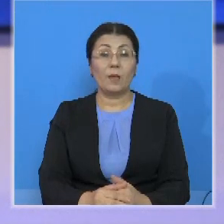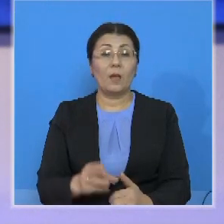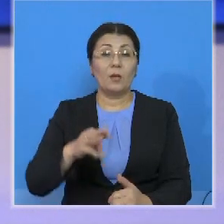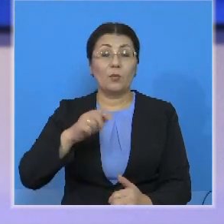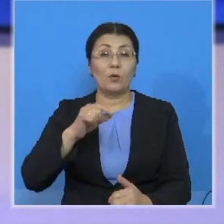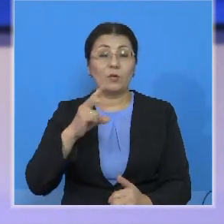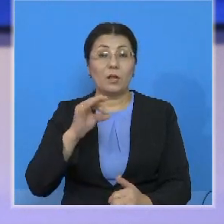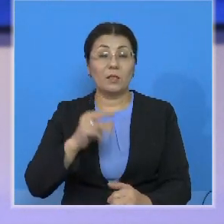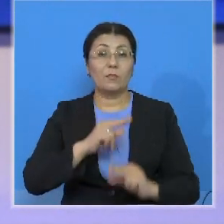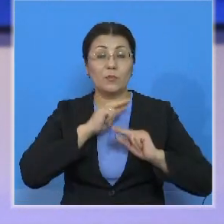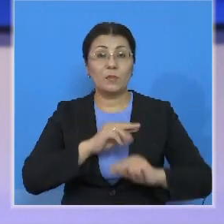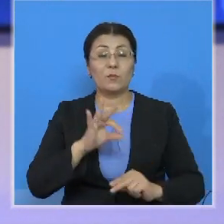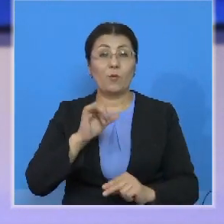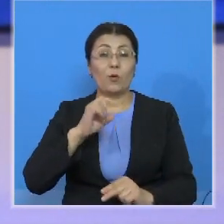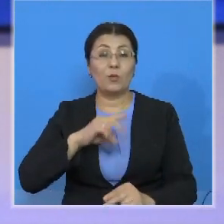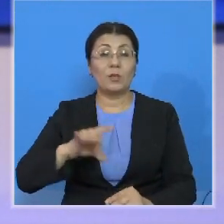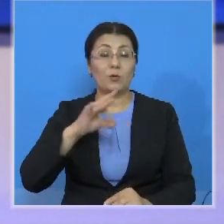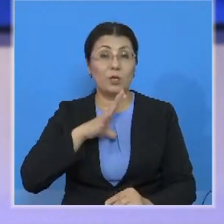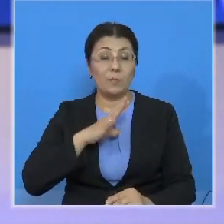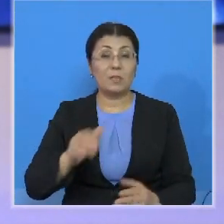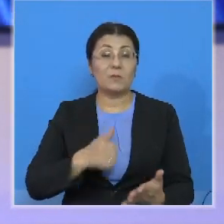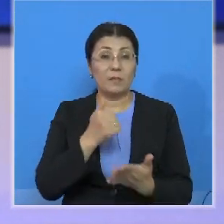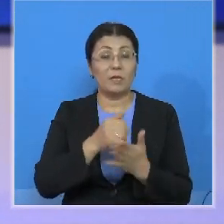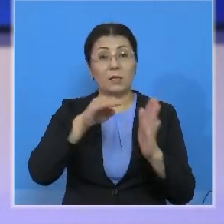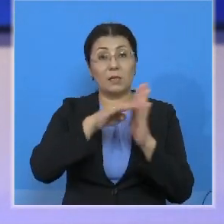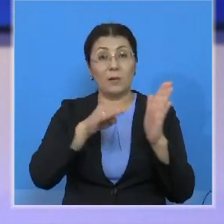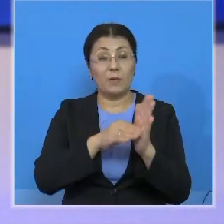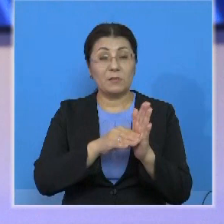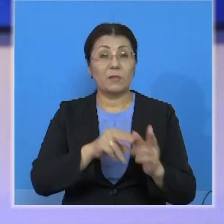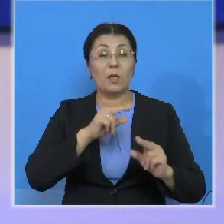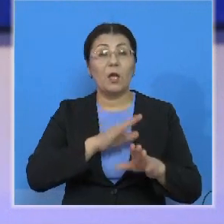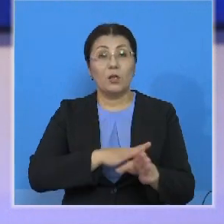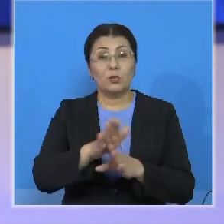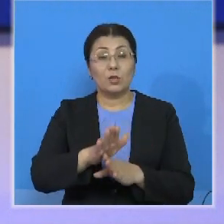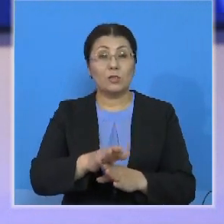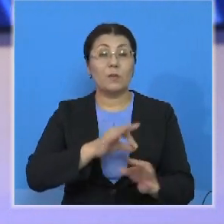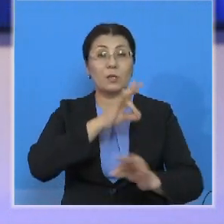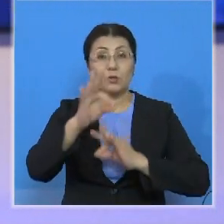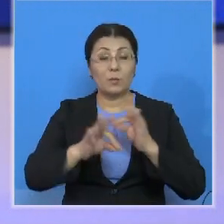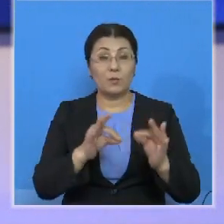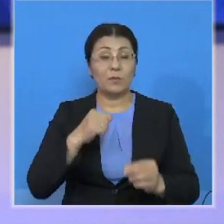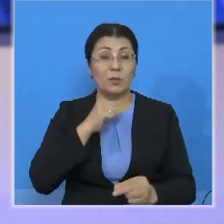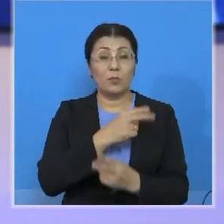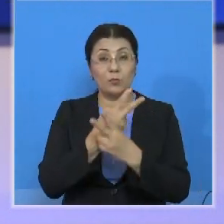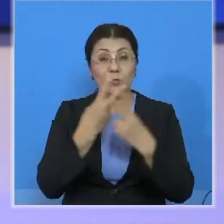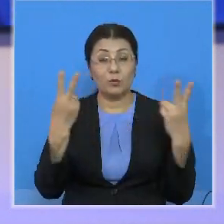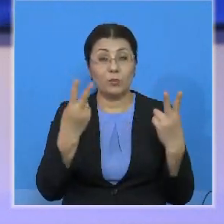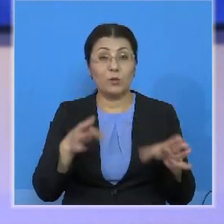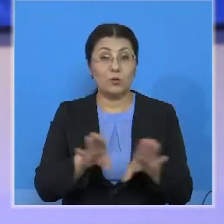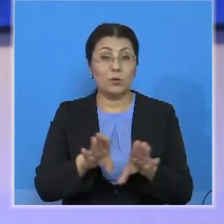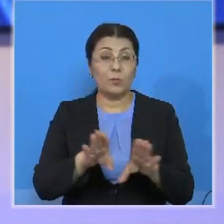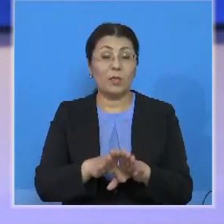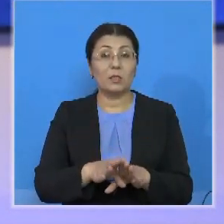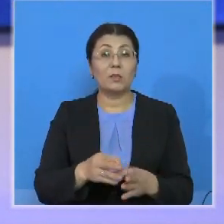Ералы Тоғжанов жұмыс сапарымен Ойыл ауданында болып, мемлекеттік бағдарламалар аясында жүзеге асып жатқан жобалар жайын көзімен көрді. Сонымен қатар